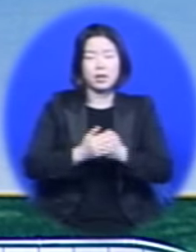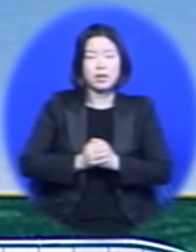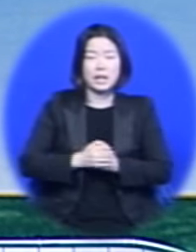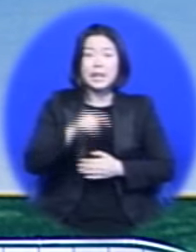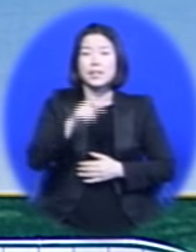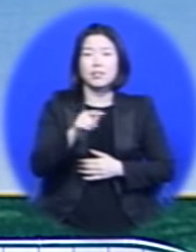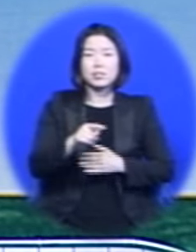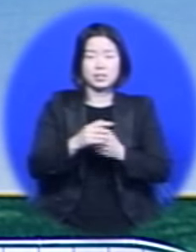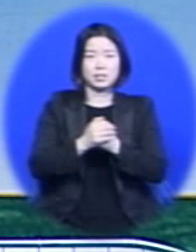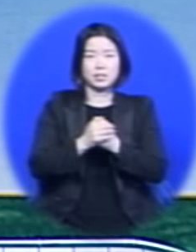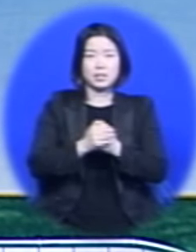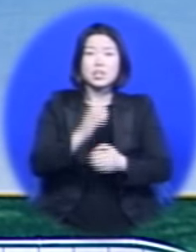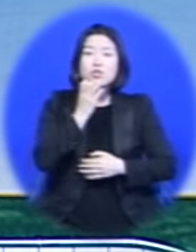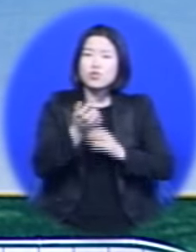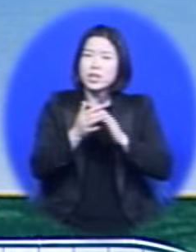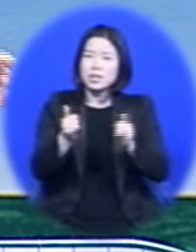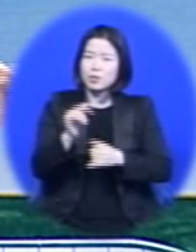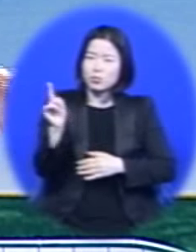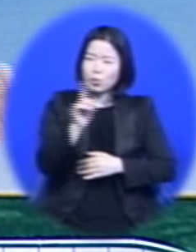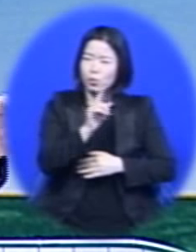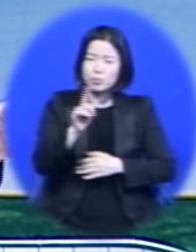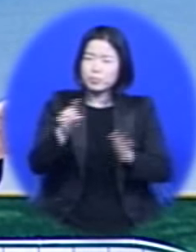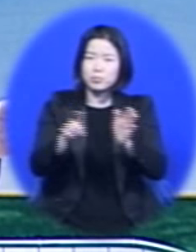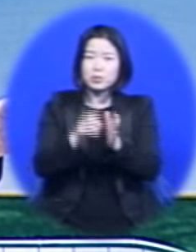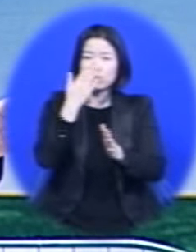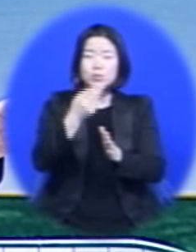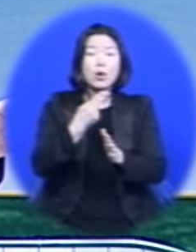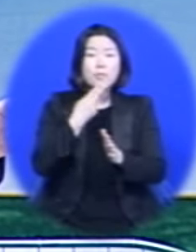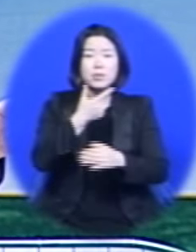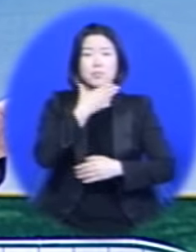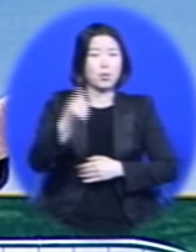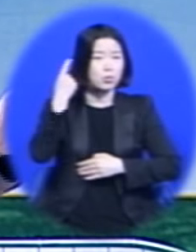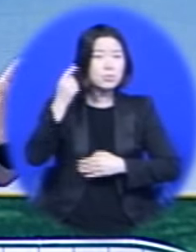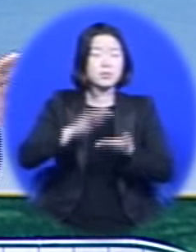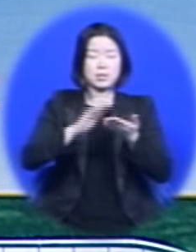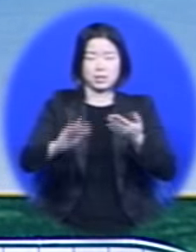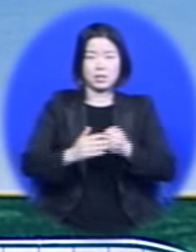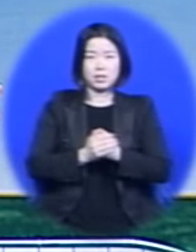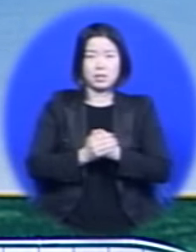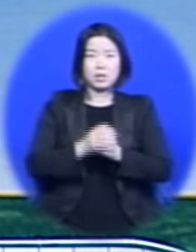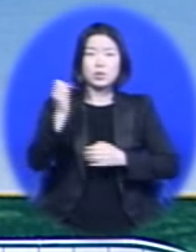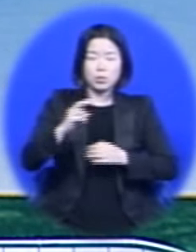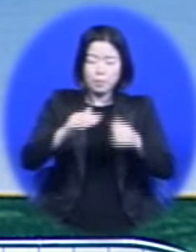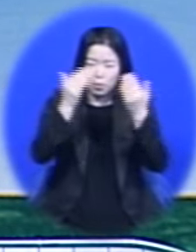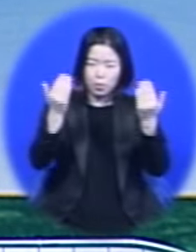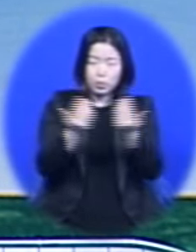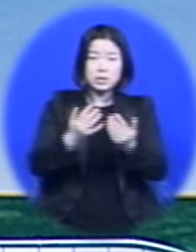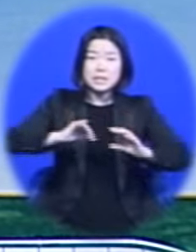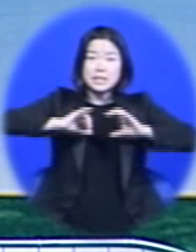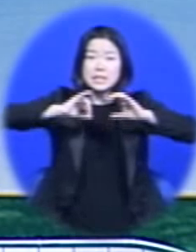이것이 유대인들이 도무지 믿을 수 없었던 복음입니다. 그리고 모든